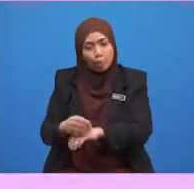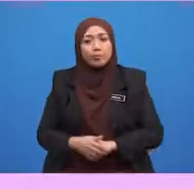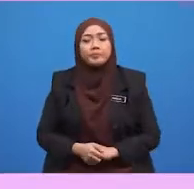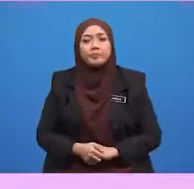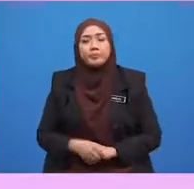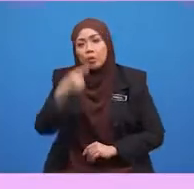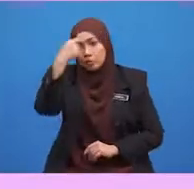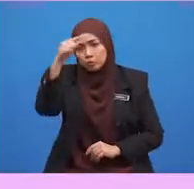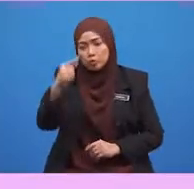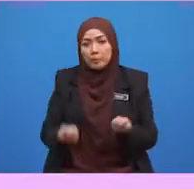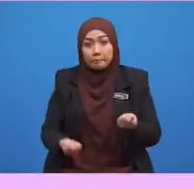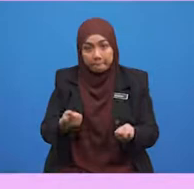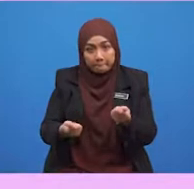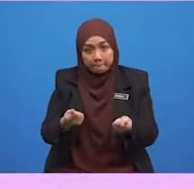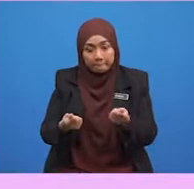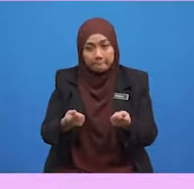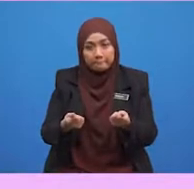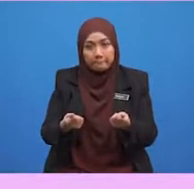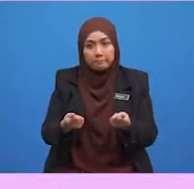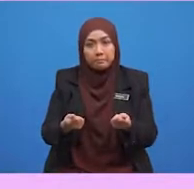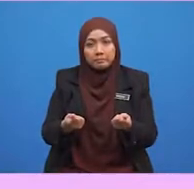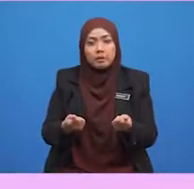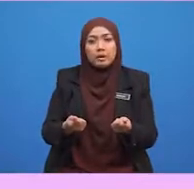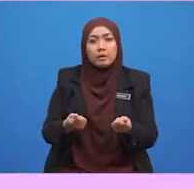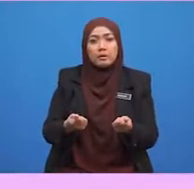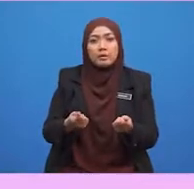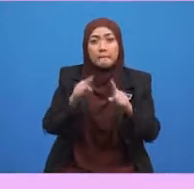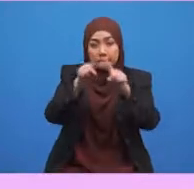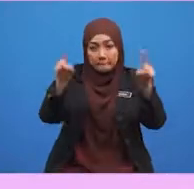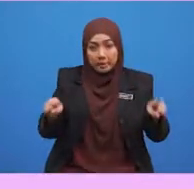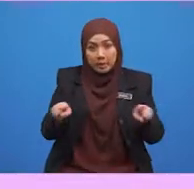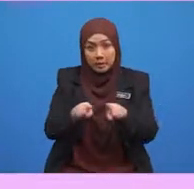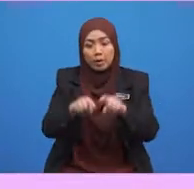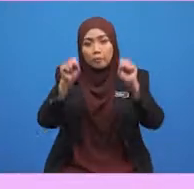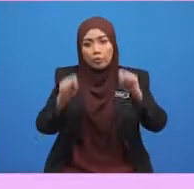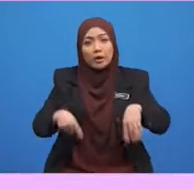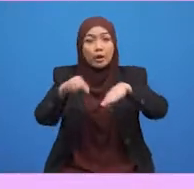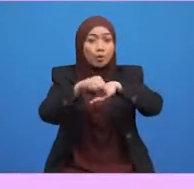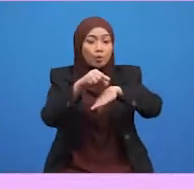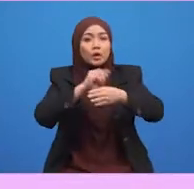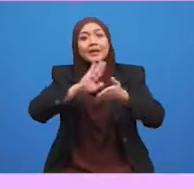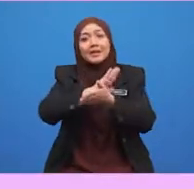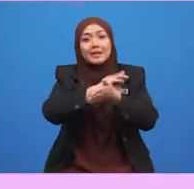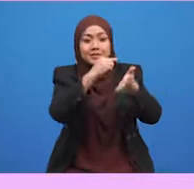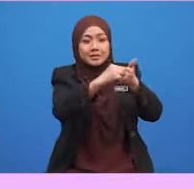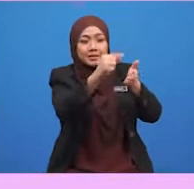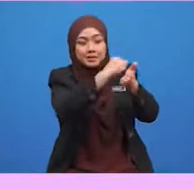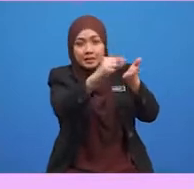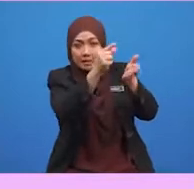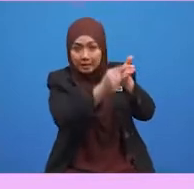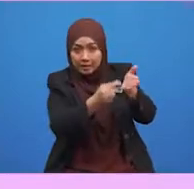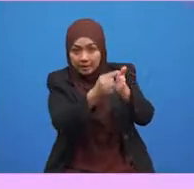Untuk menganggarkan perimeter, murid-murid boleh menggunakan kertas grid segi empat